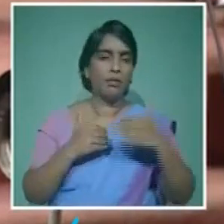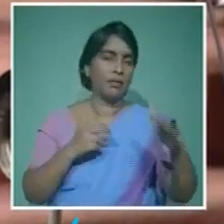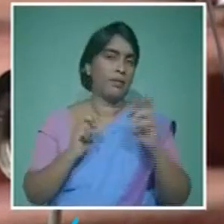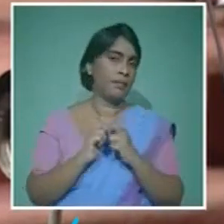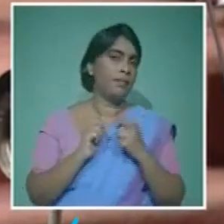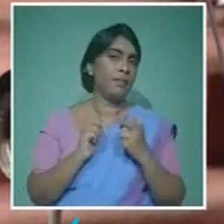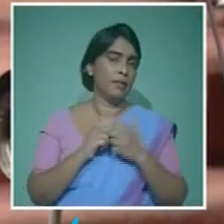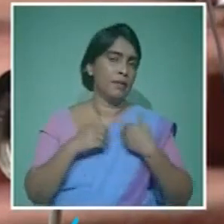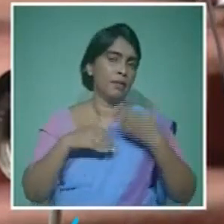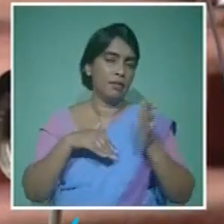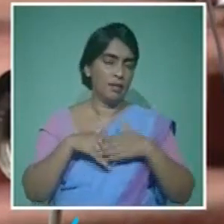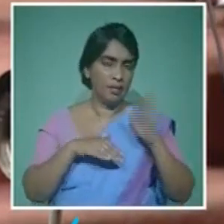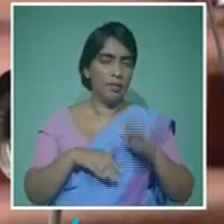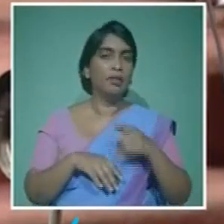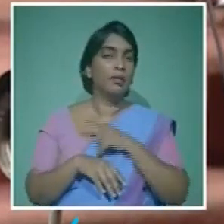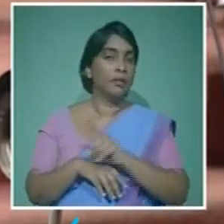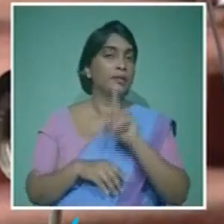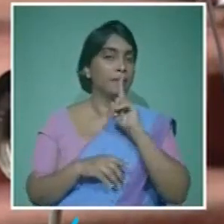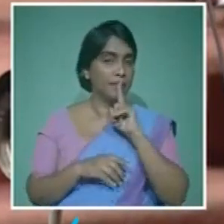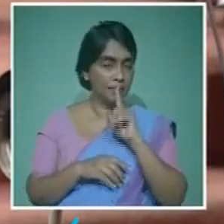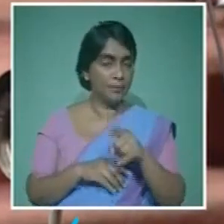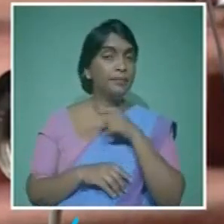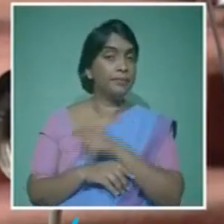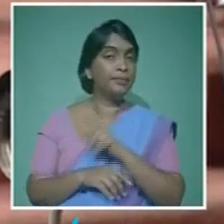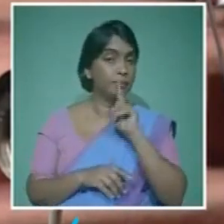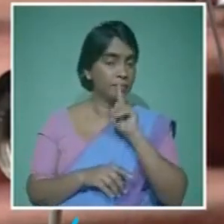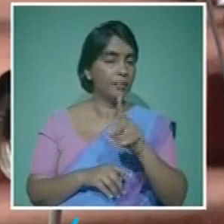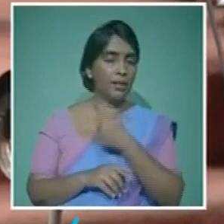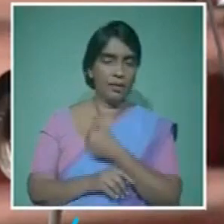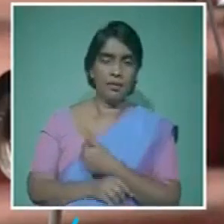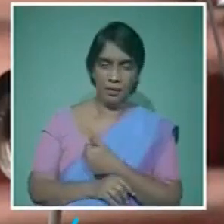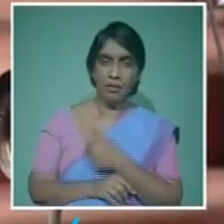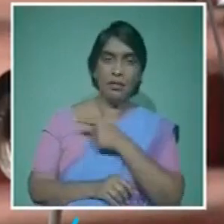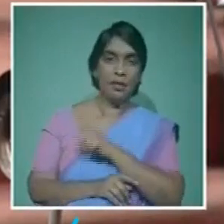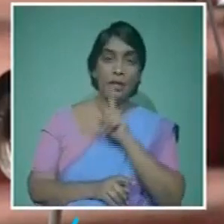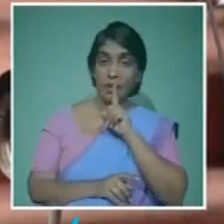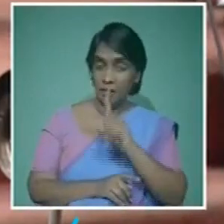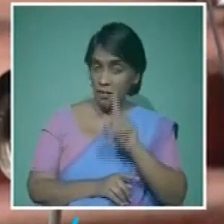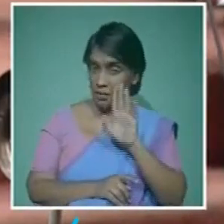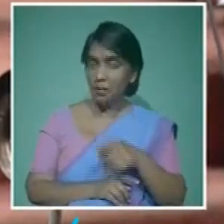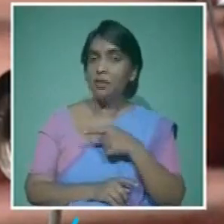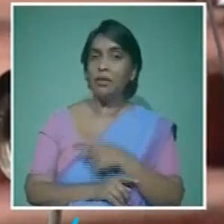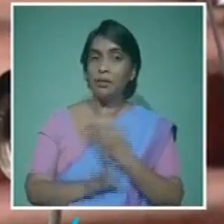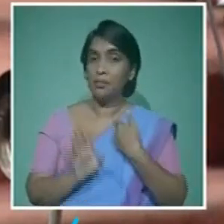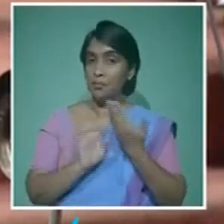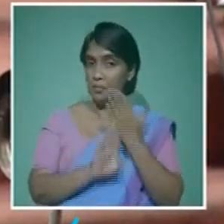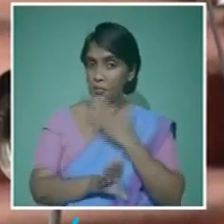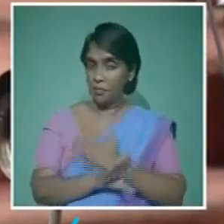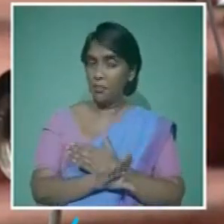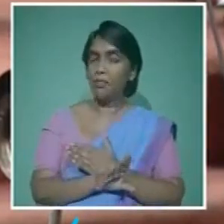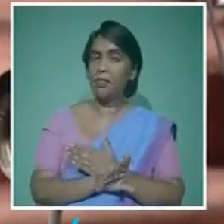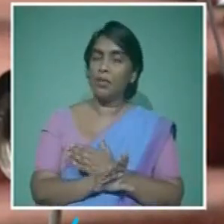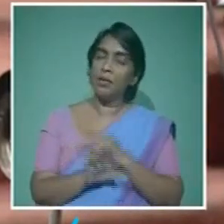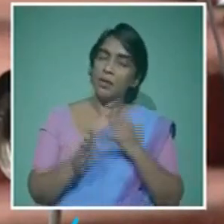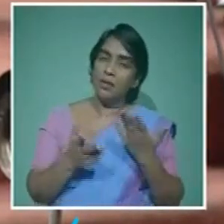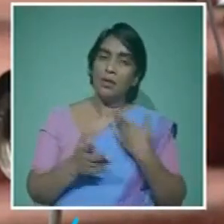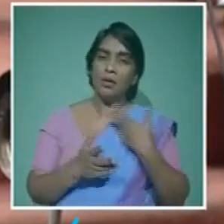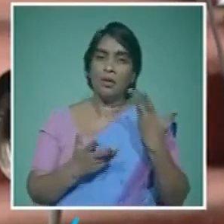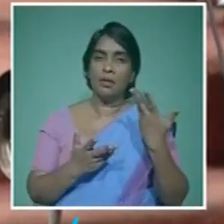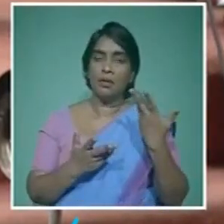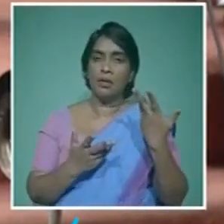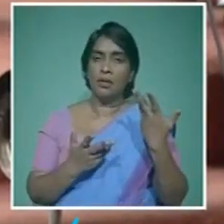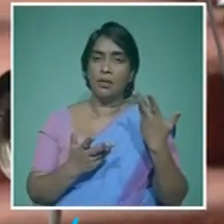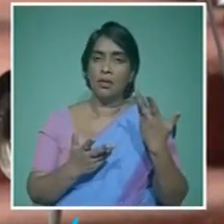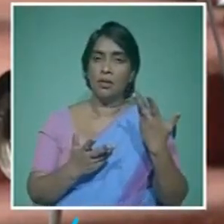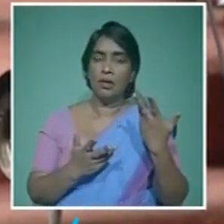100% சரி. அவர் அதிலே ஒரு இடத்திலே ஒரு உதாரணமும் சொல்லுகின்றார். முன்னாள் அல்லது காலம் சென்ற சிங்கப்பூருடைய பிரதமர்